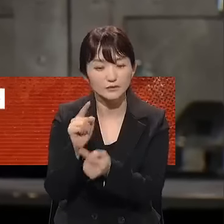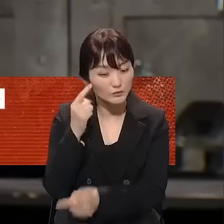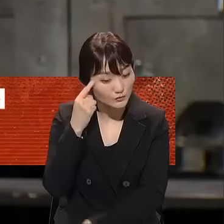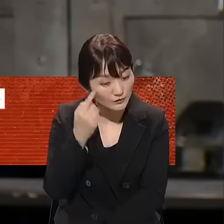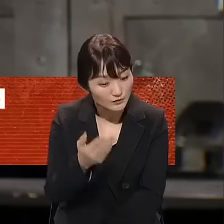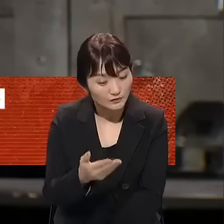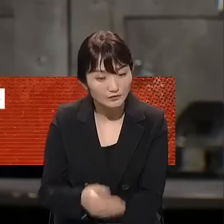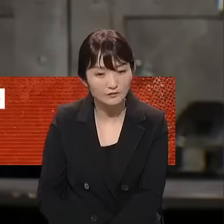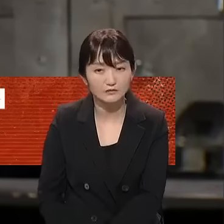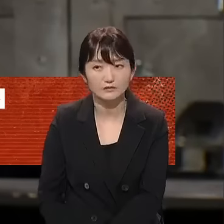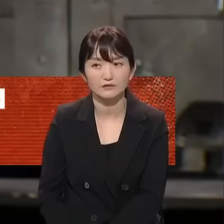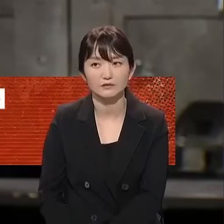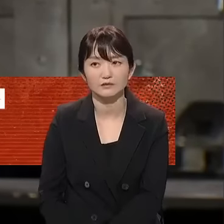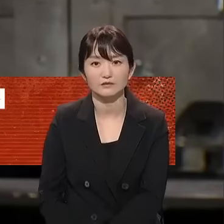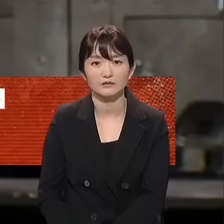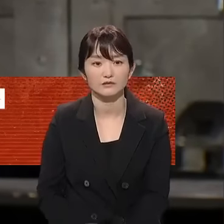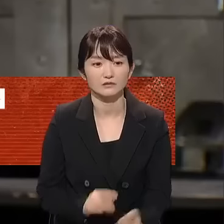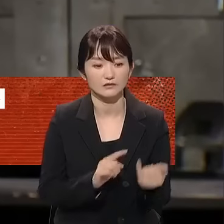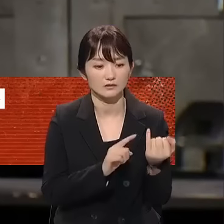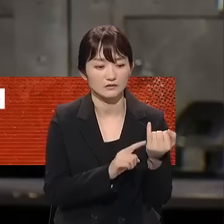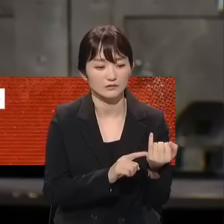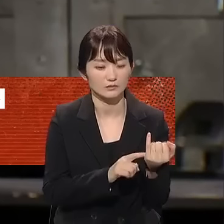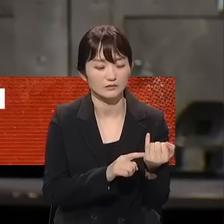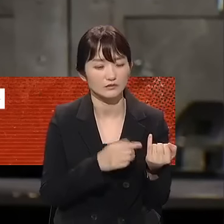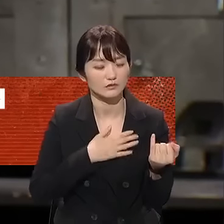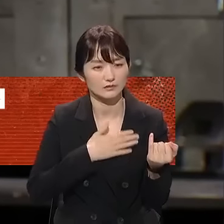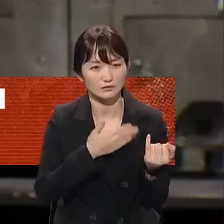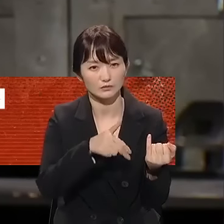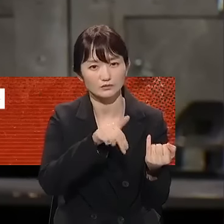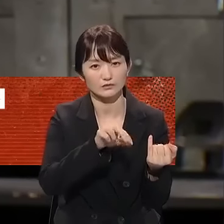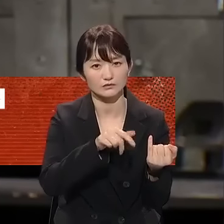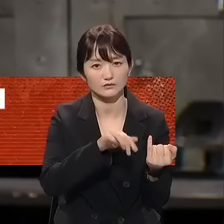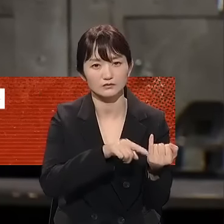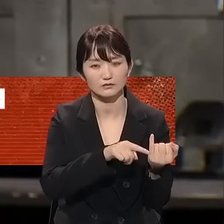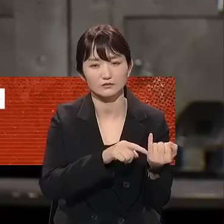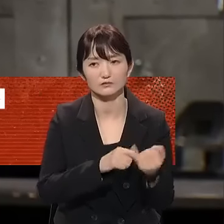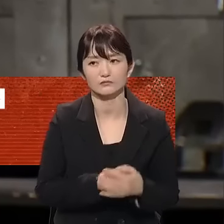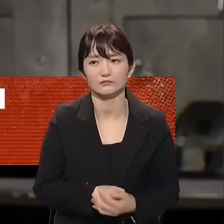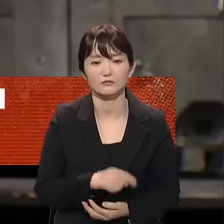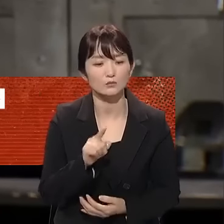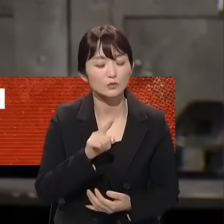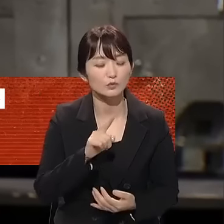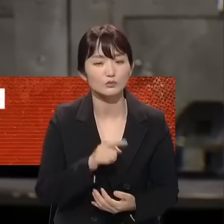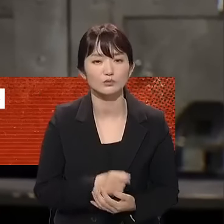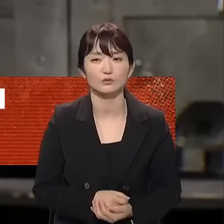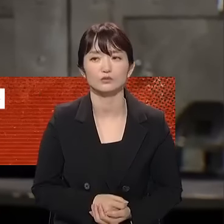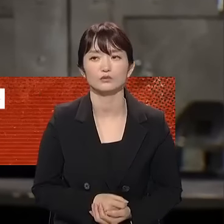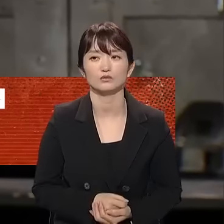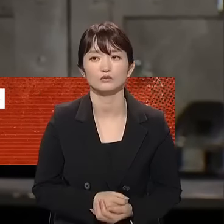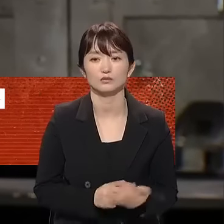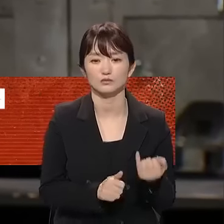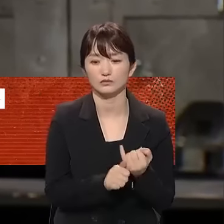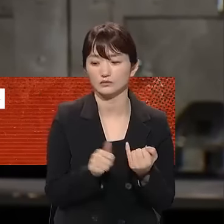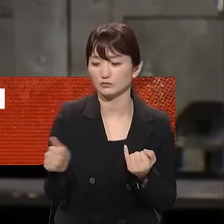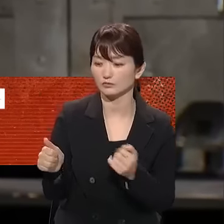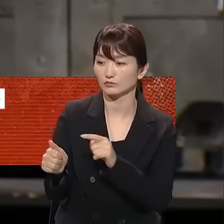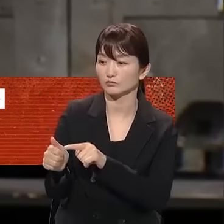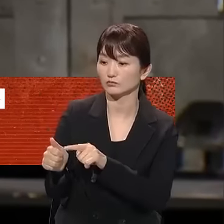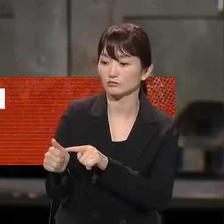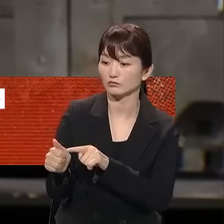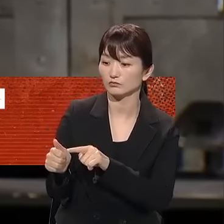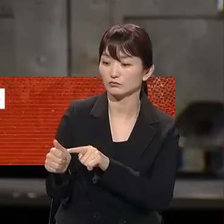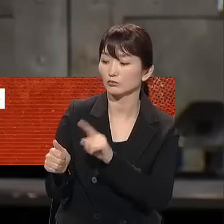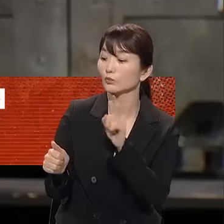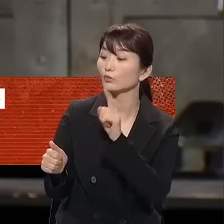충격적이라서 한테이 얘기를 알렸다고 합니다 근데 뭐냐고 얘기 하니까 남편이 뭐라 하는 형님이